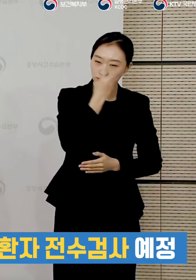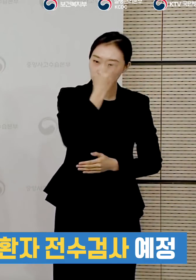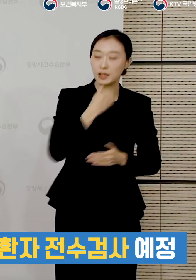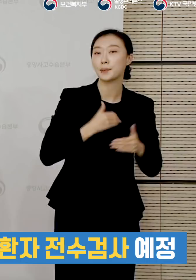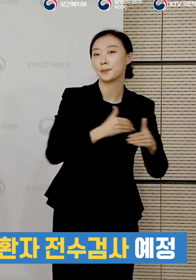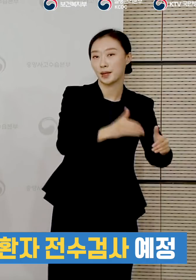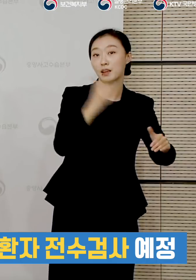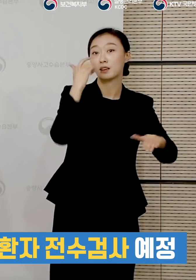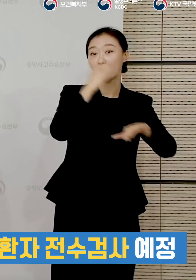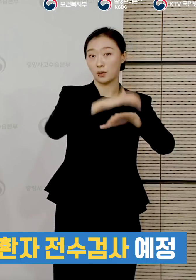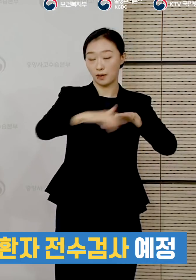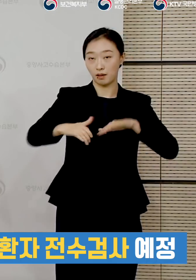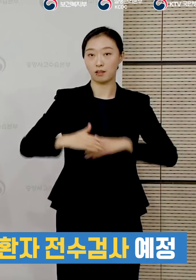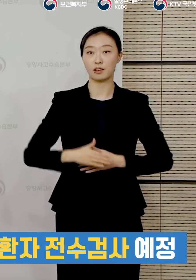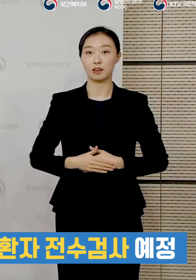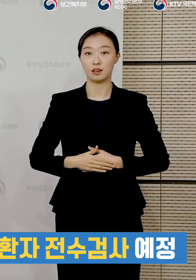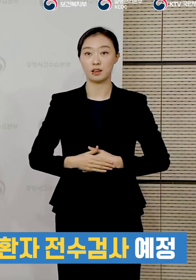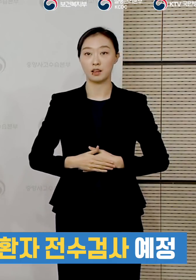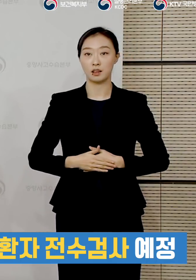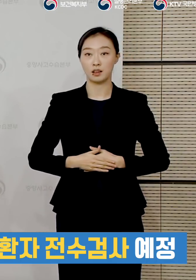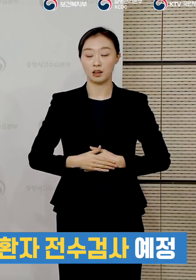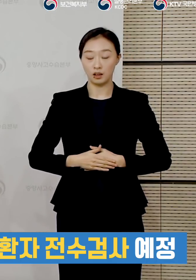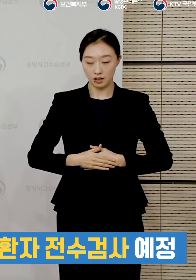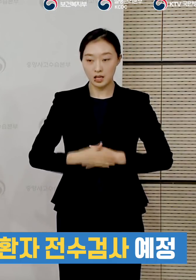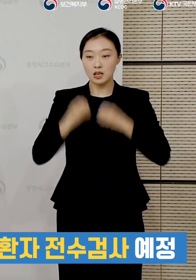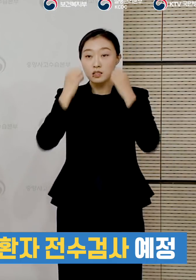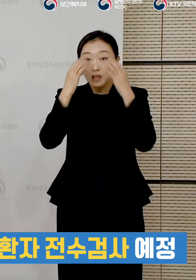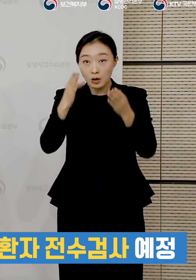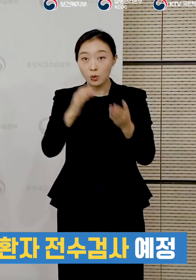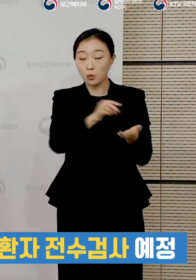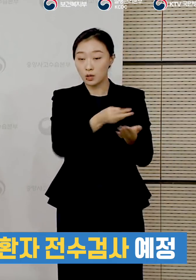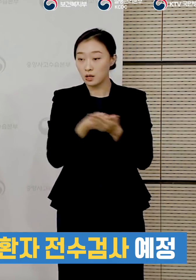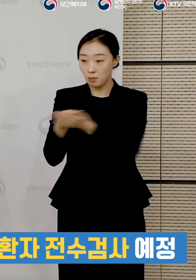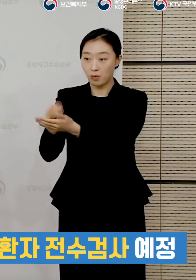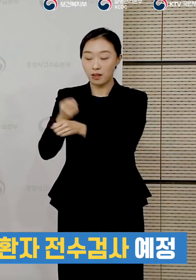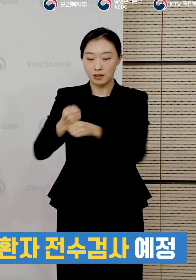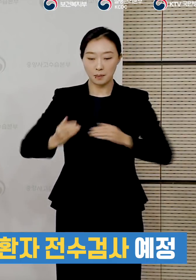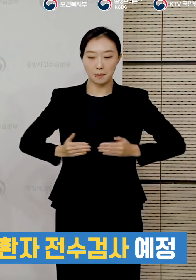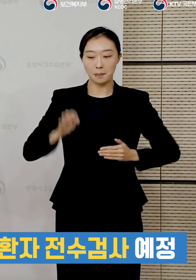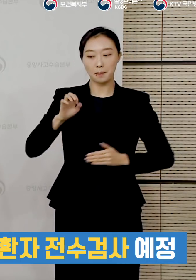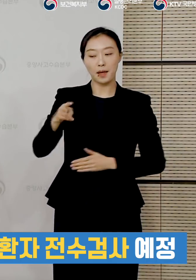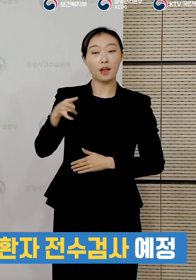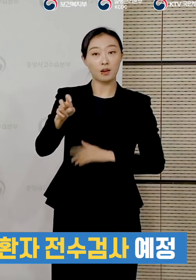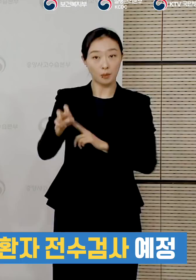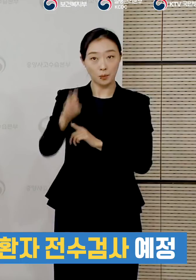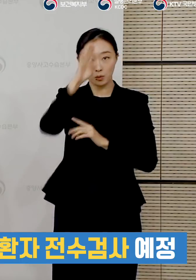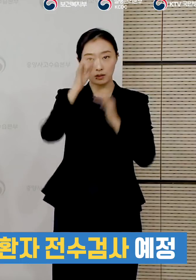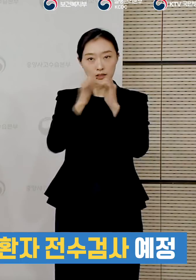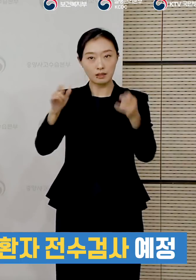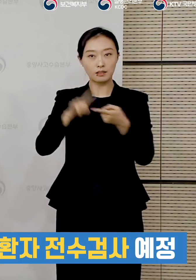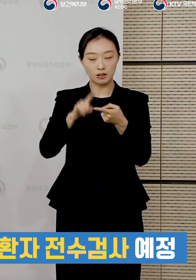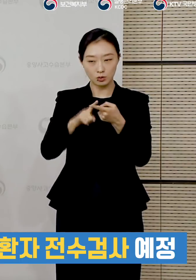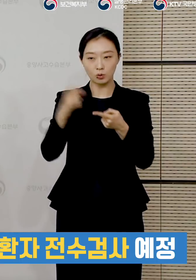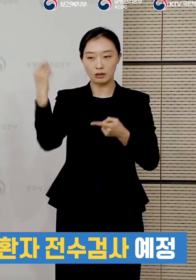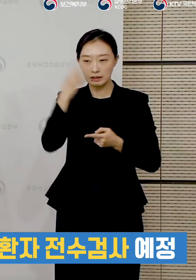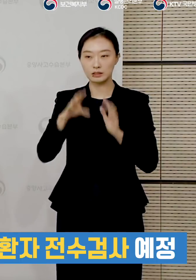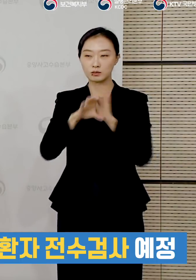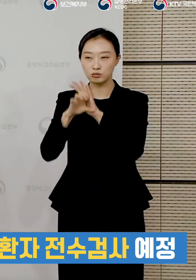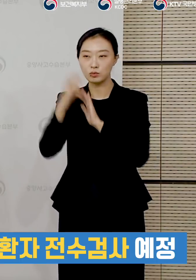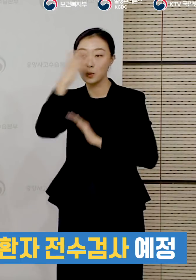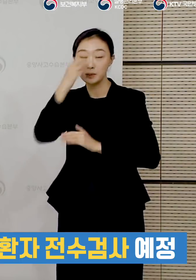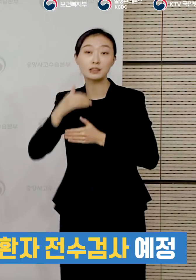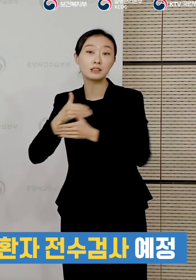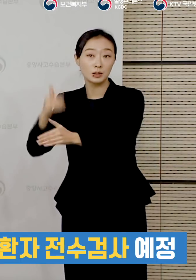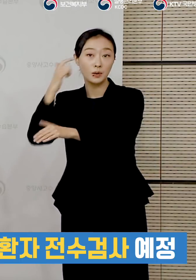예정입니다. 이후 새로 입원하는 폐렴 환자에 대해서도 모두 진단 검사를 실시하게 됩니다. 지역